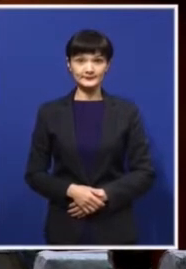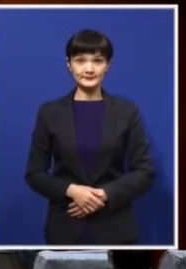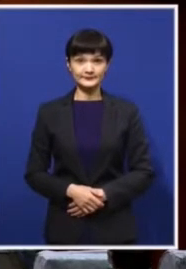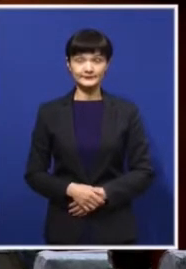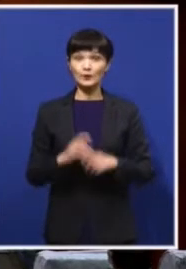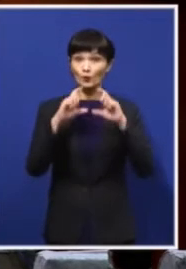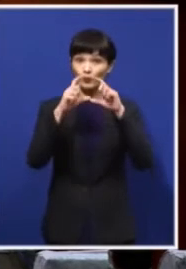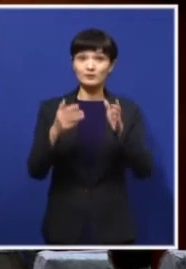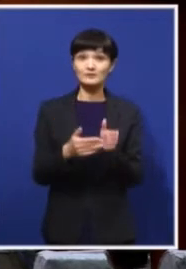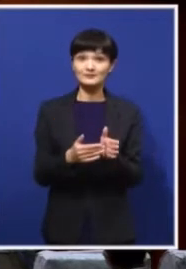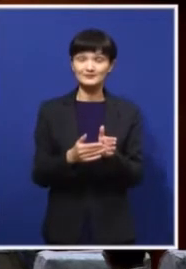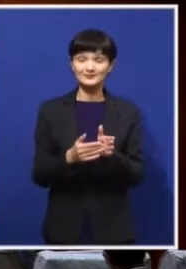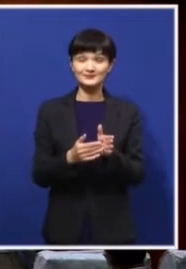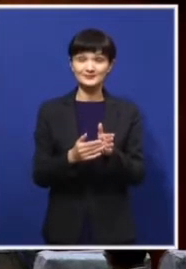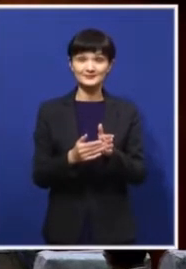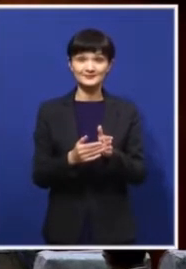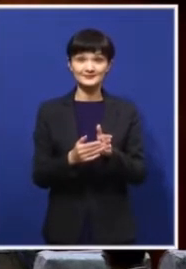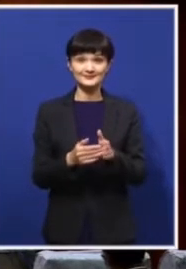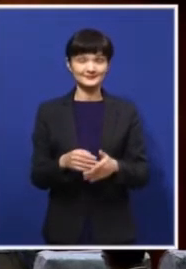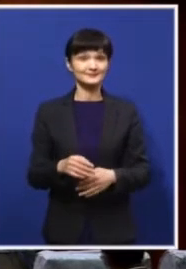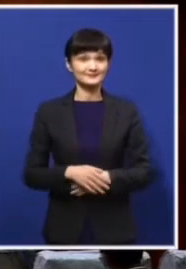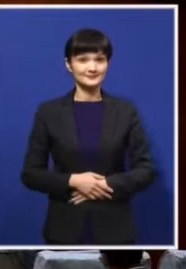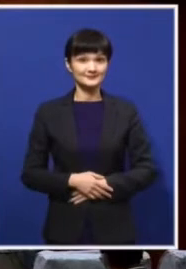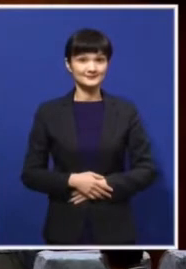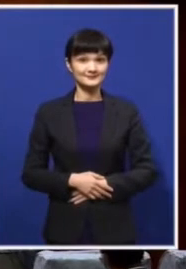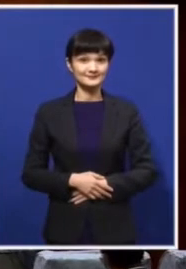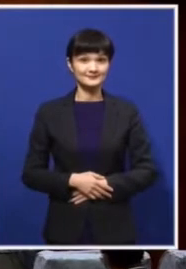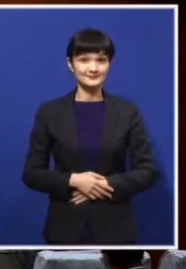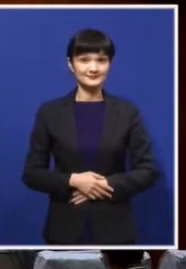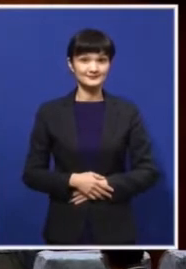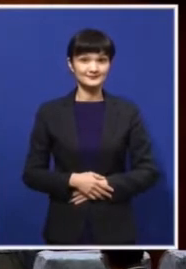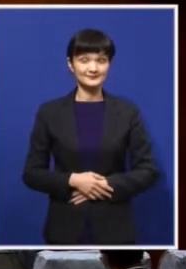我回答完了吗 ？OK， 好，不晓得联合的记者这样 OK 吗？